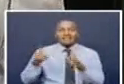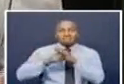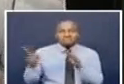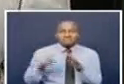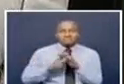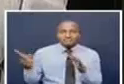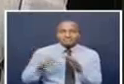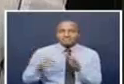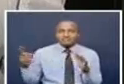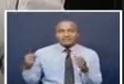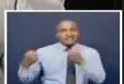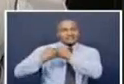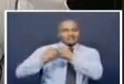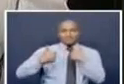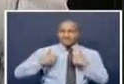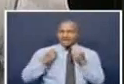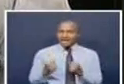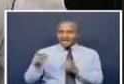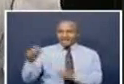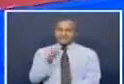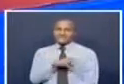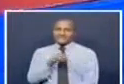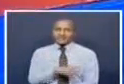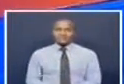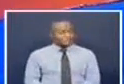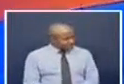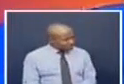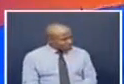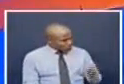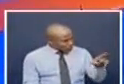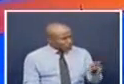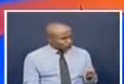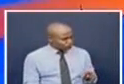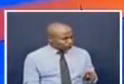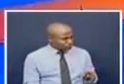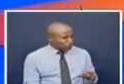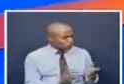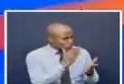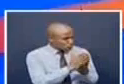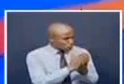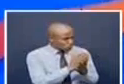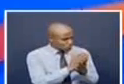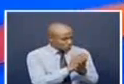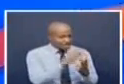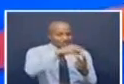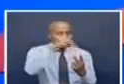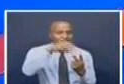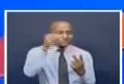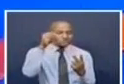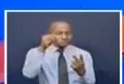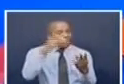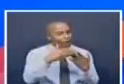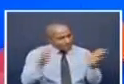wanatikimbia, wanarudi. Sasa wewe governor ukiwa kama kweli mkiwa mtakwenda katika mchujo wa wazi